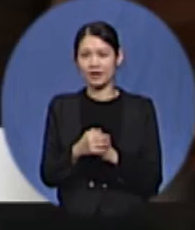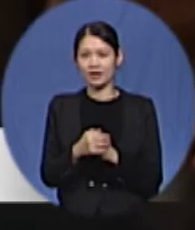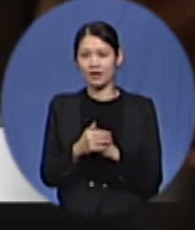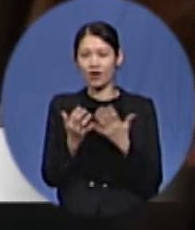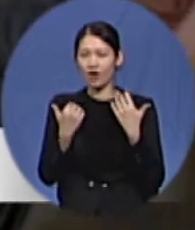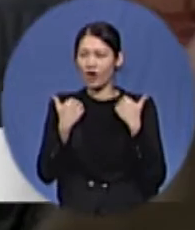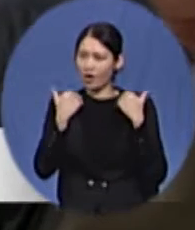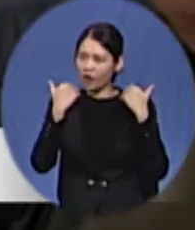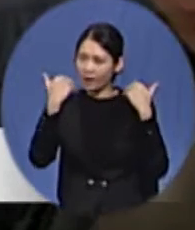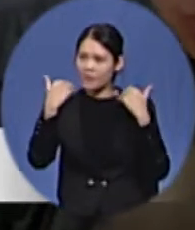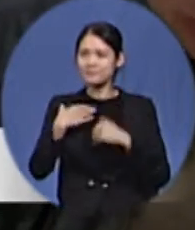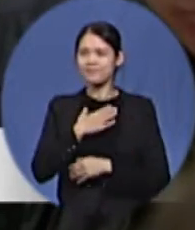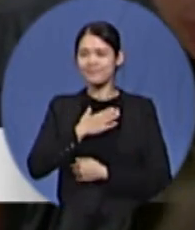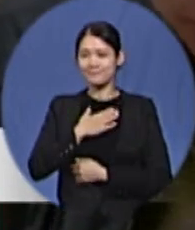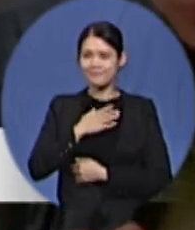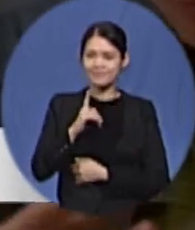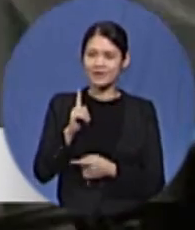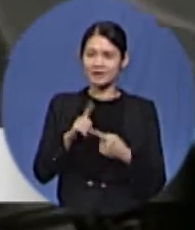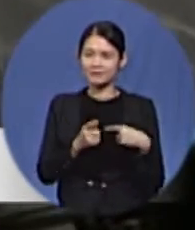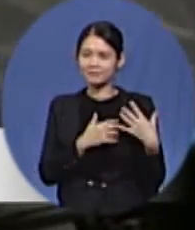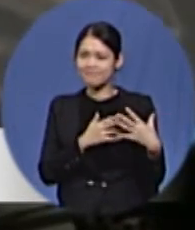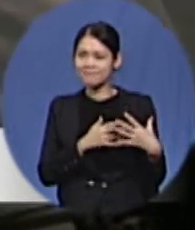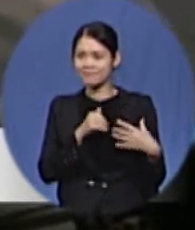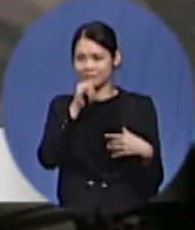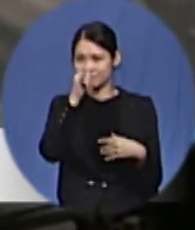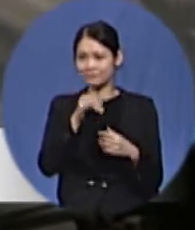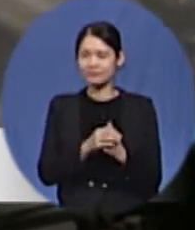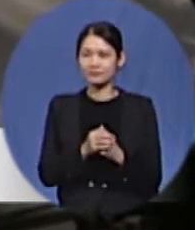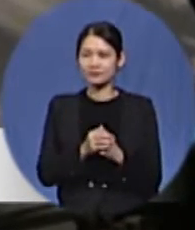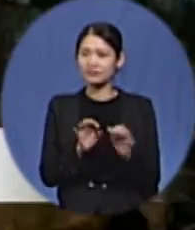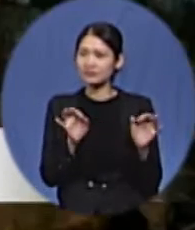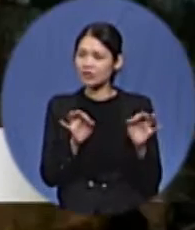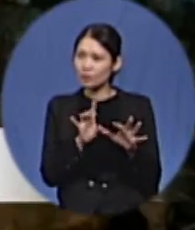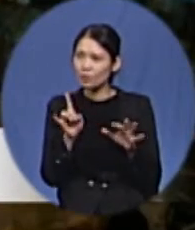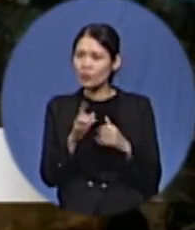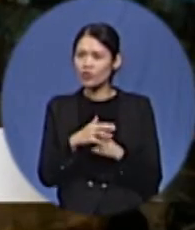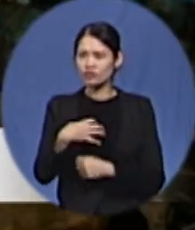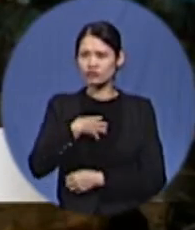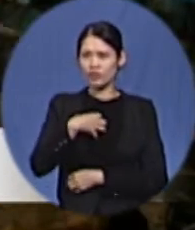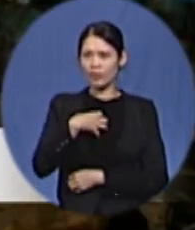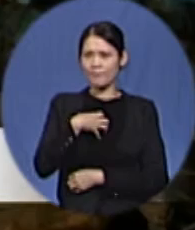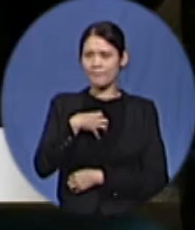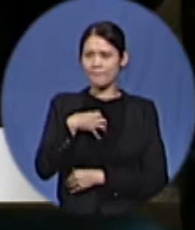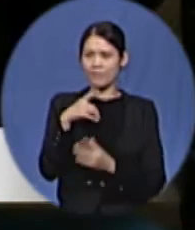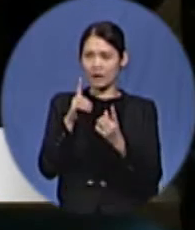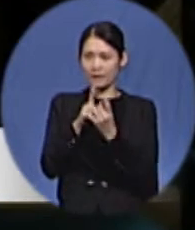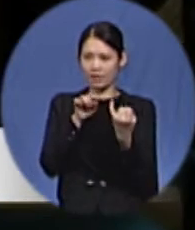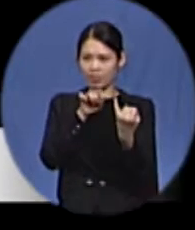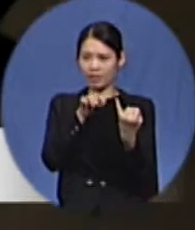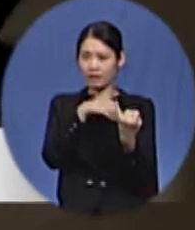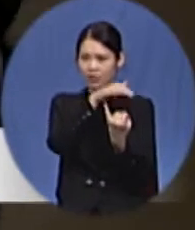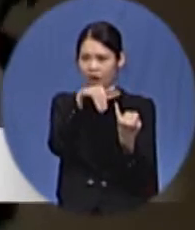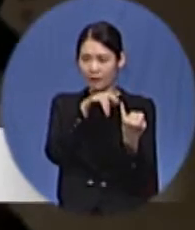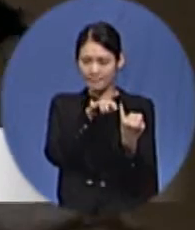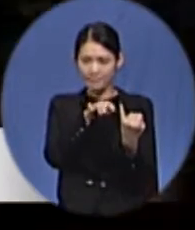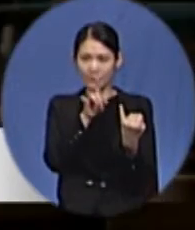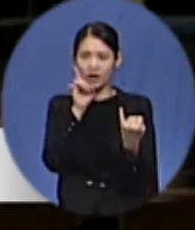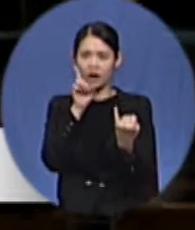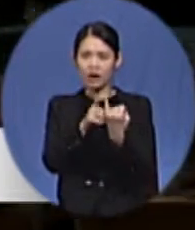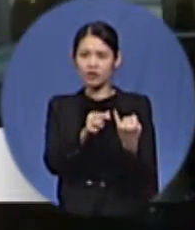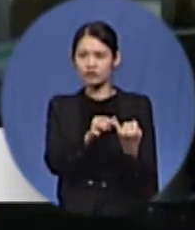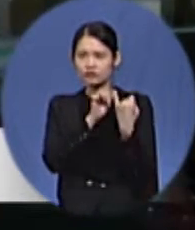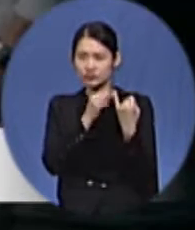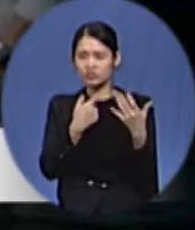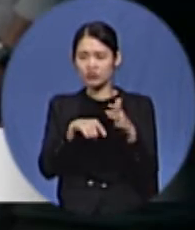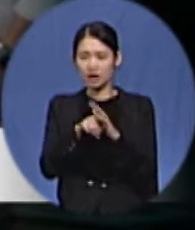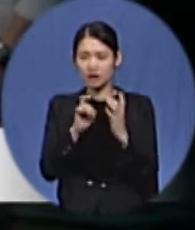어른이 된 기분에 한껏 들떠 있는 것도 잠시 우연히 위험에 처한 여자를 구하려다 시비에 휘말리게